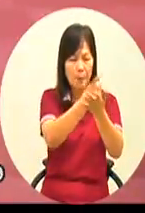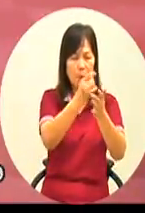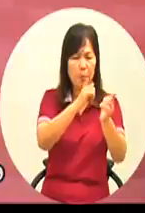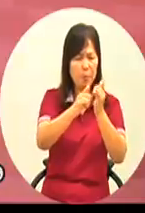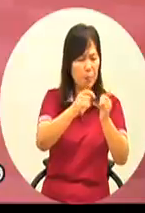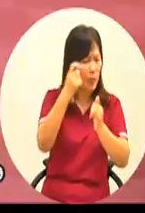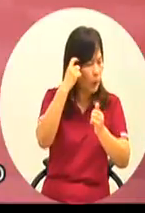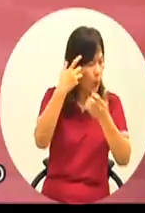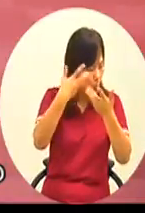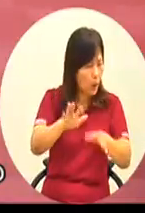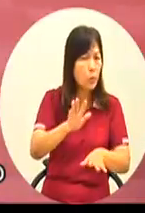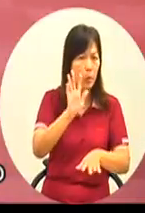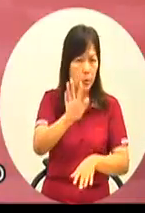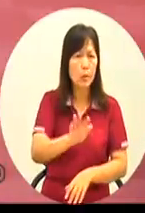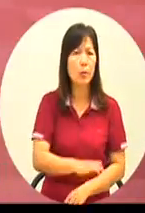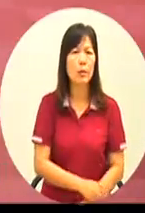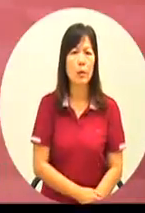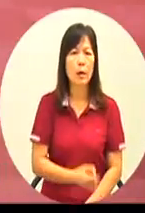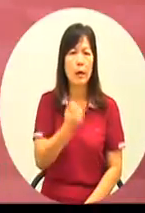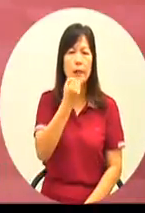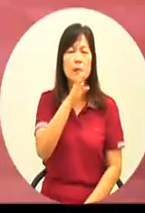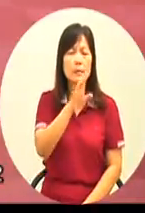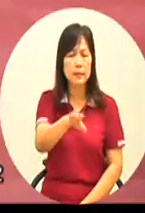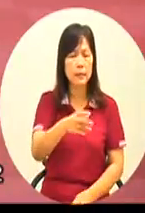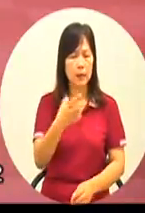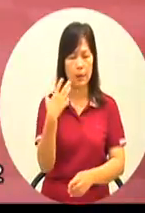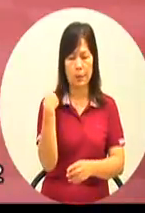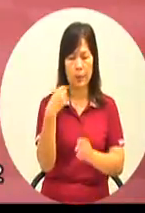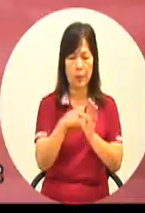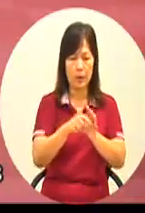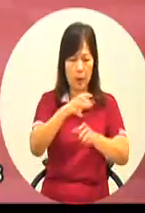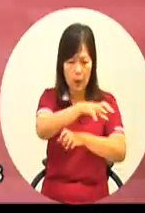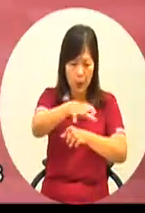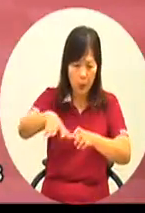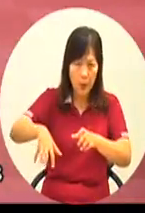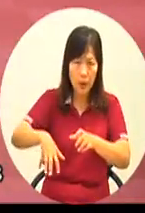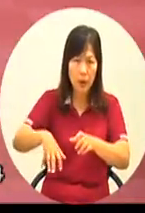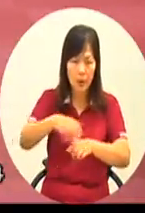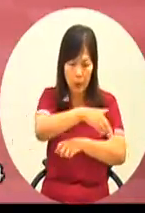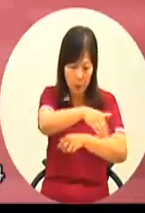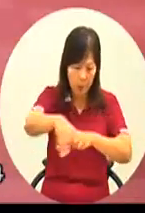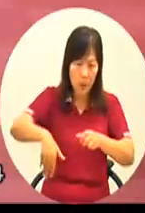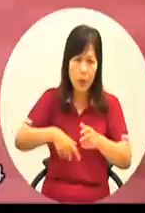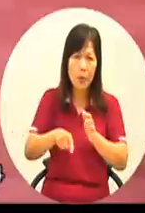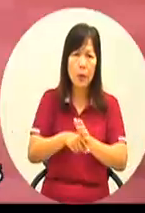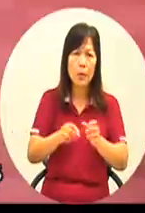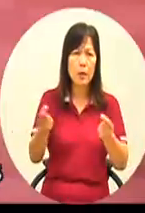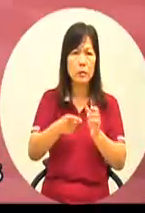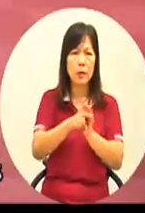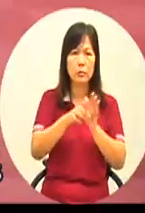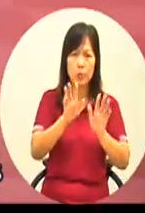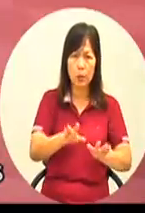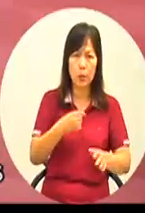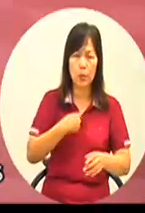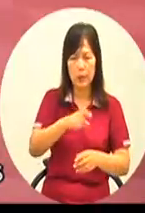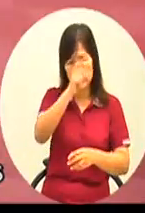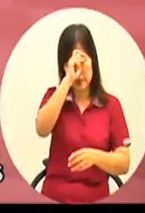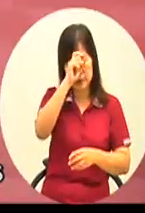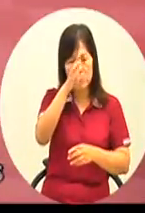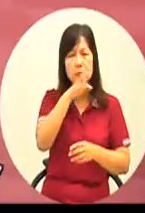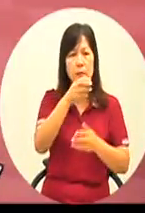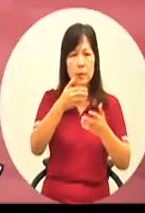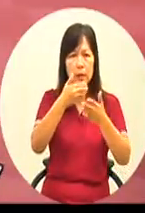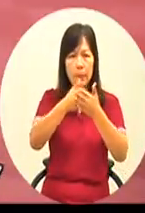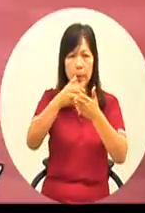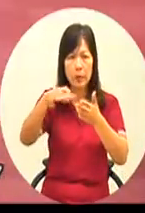呢，请张局长你可以就定范围，锁定范围，就说哦，比如说本席主张的美术馆路